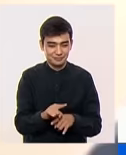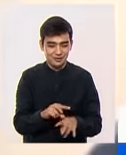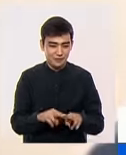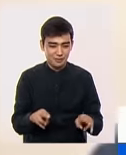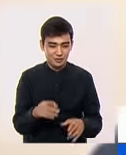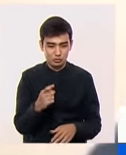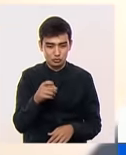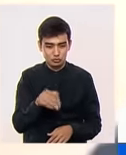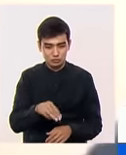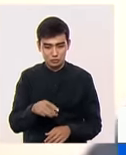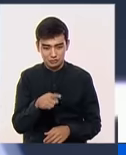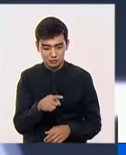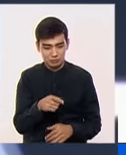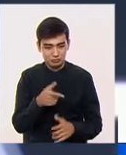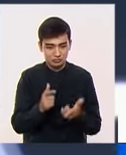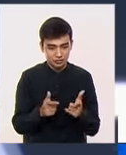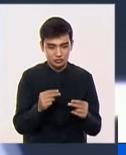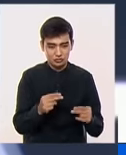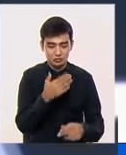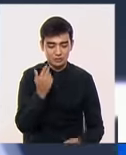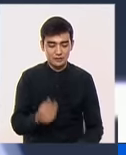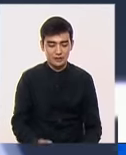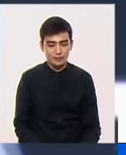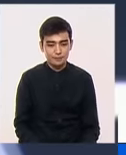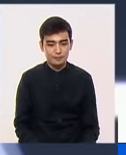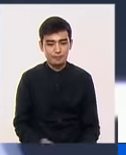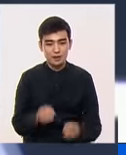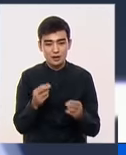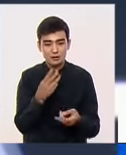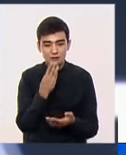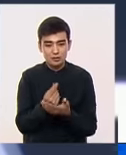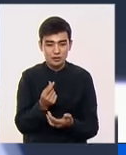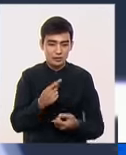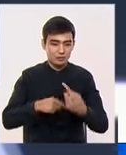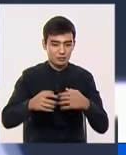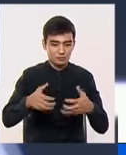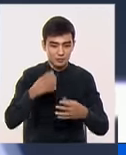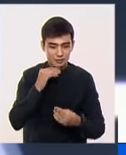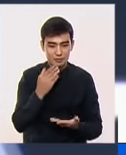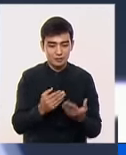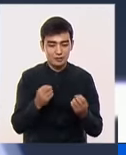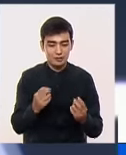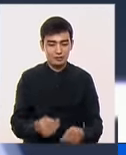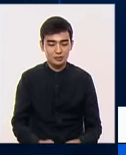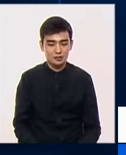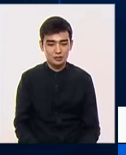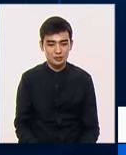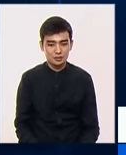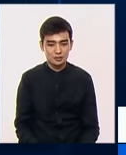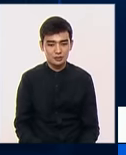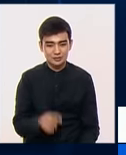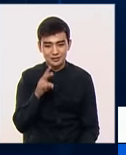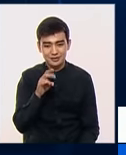кеннету явно здесь что-то нечисто дмитрия какого шанса вернуть свои деньги это вообще реально и ни в коем случае